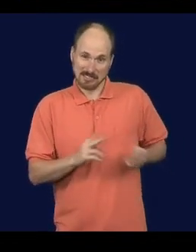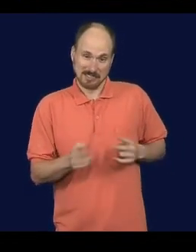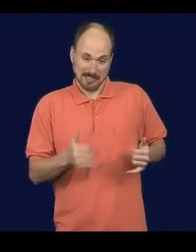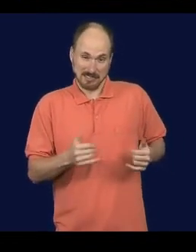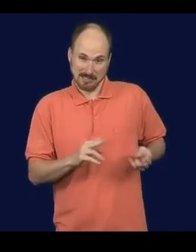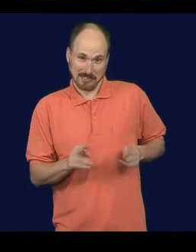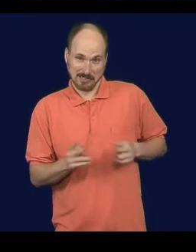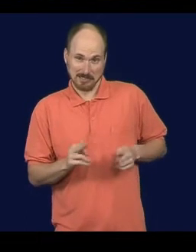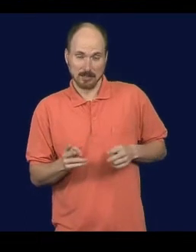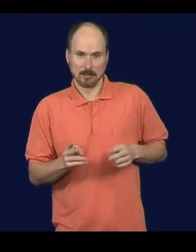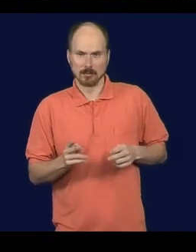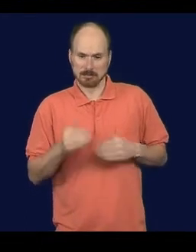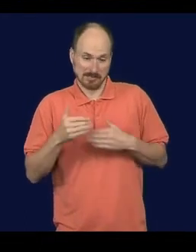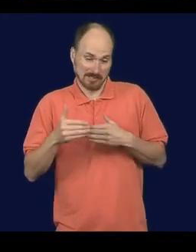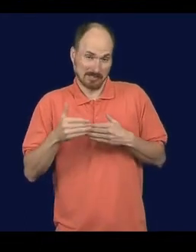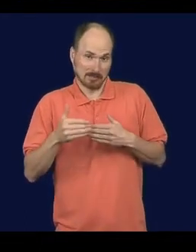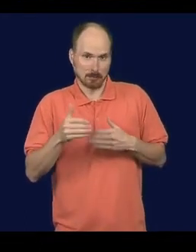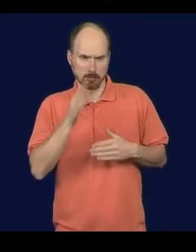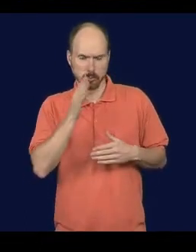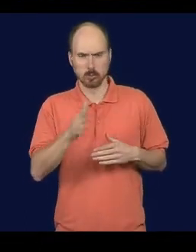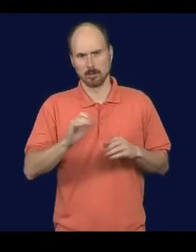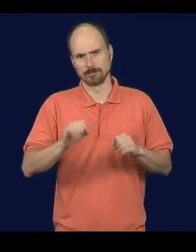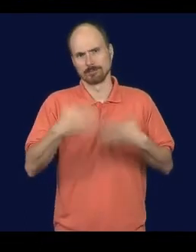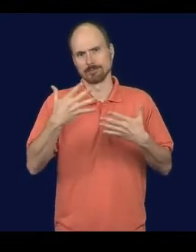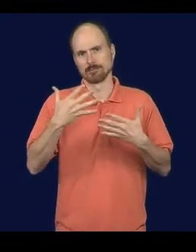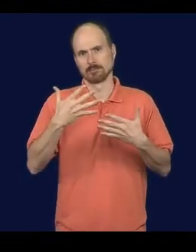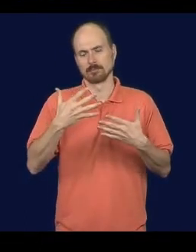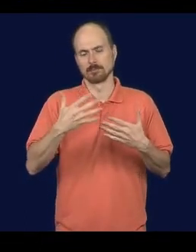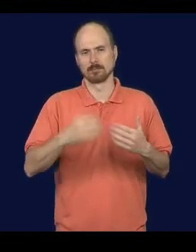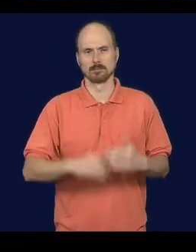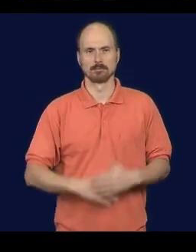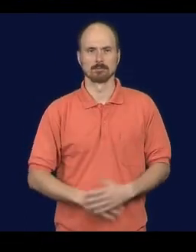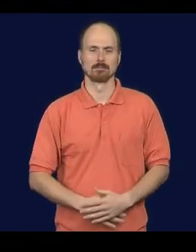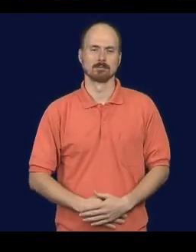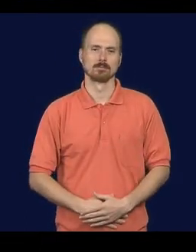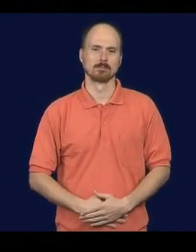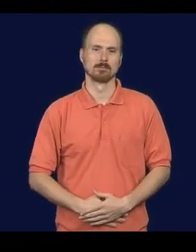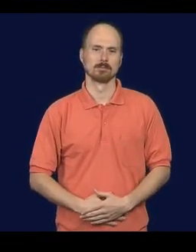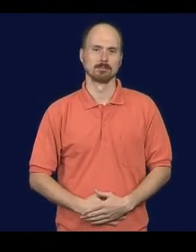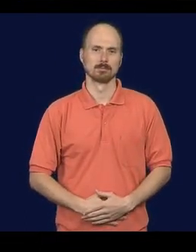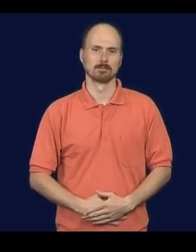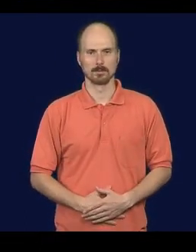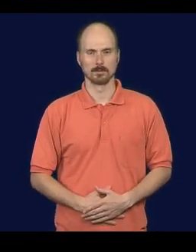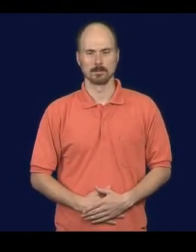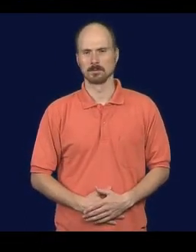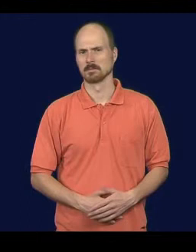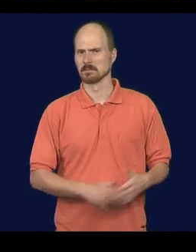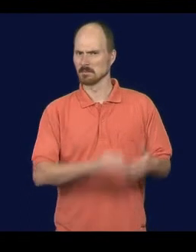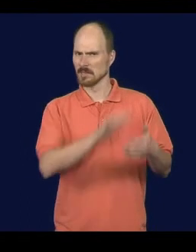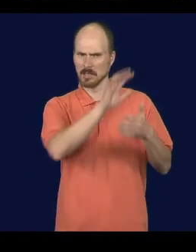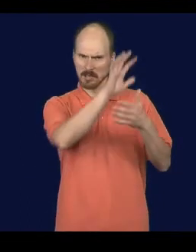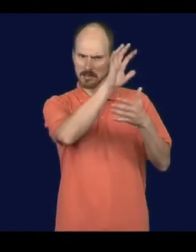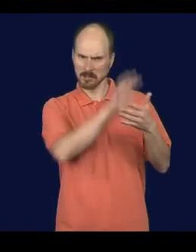Dobrý den, Honza Šnirych. Já bych se chtěl zeptat, jestli jste náhodou neuvažoval o verzi pro iOS.